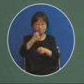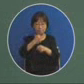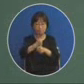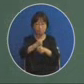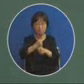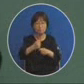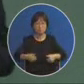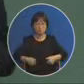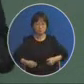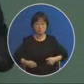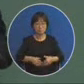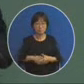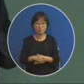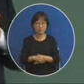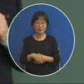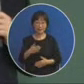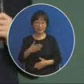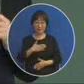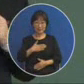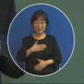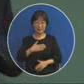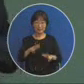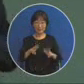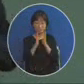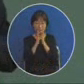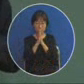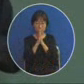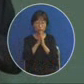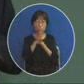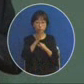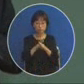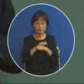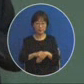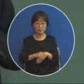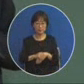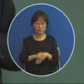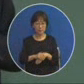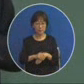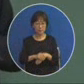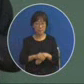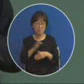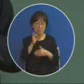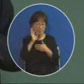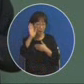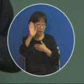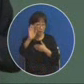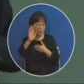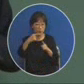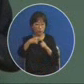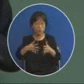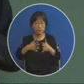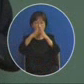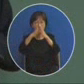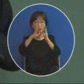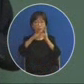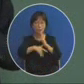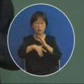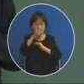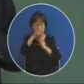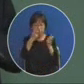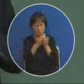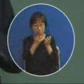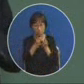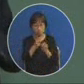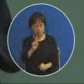I'm praying for this. 만약에 교회를 짓게 된다면 어떻게 해야 되겠냐? If we're going to build up a new church, 네. I'm